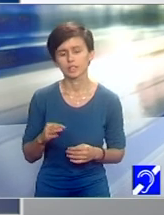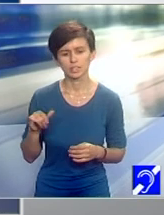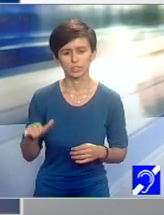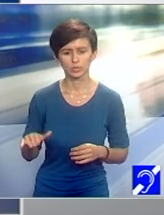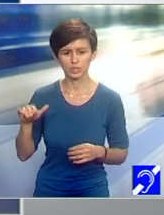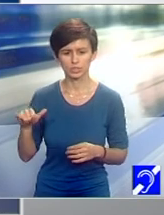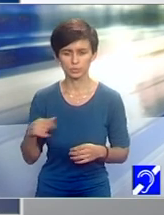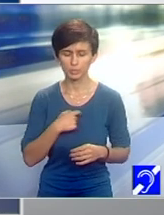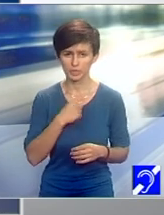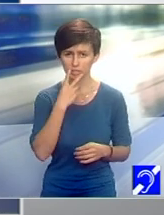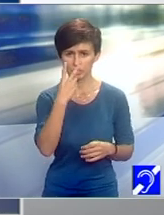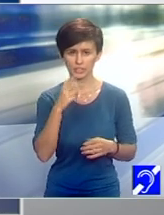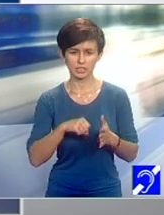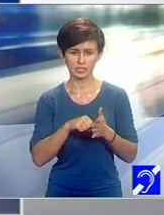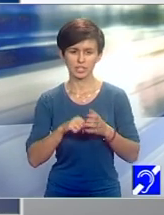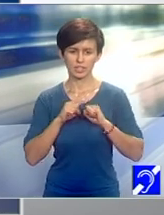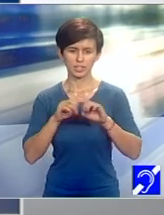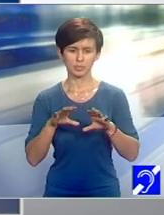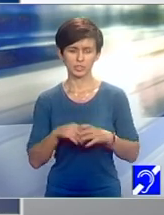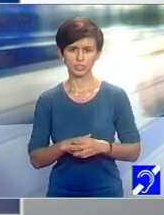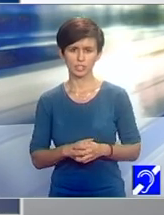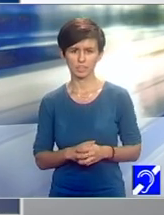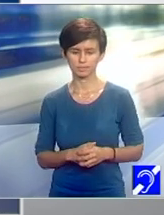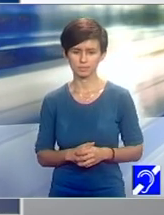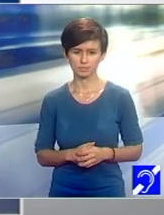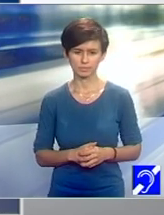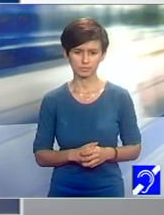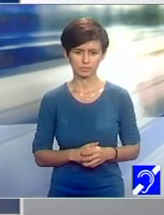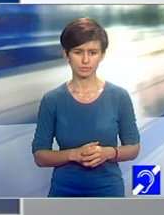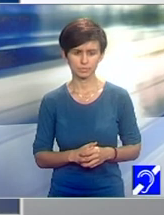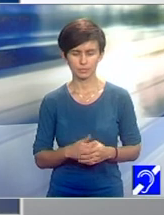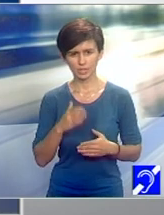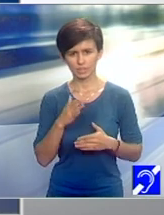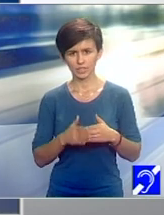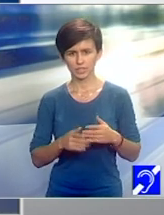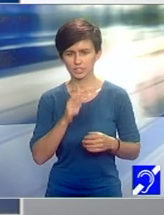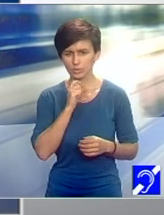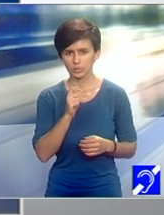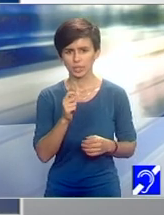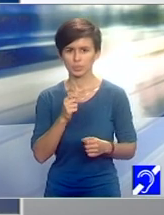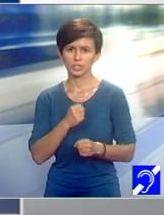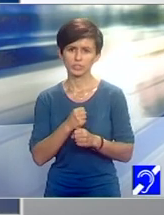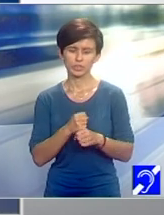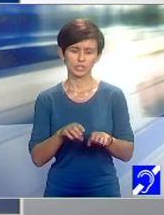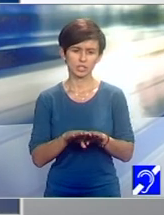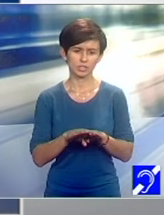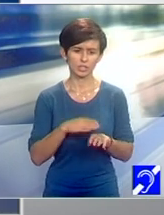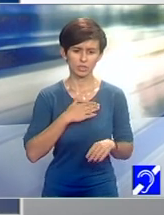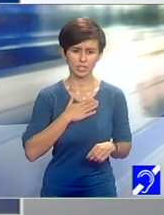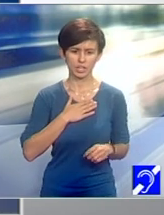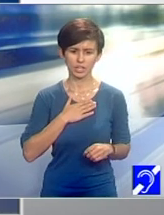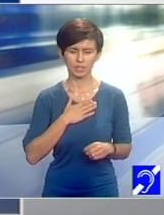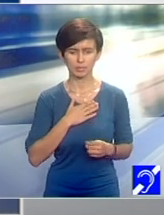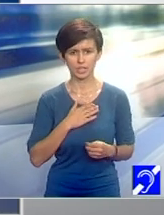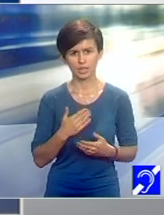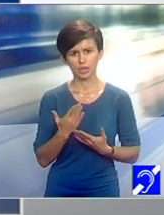YouTube puteți revedea emisiunile deja difuzate. Stimați telespectatori, încheiem cu un reportaj realizat de colega mea, Andreea Ghiță,